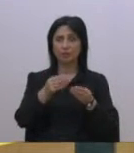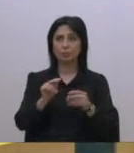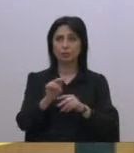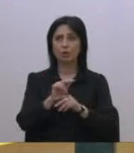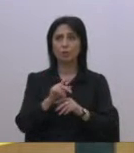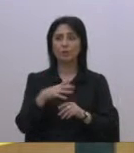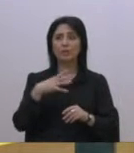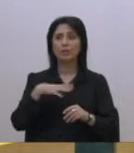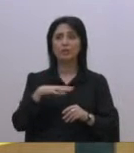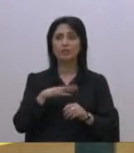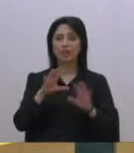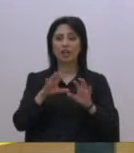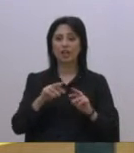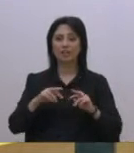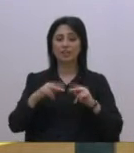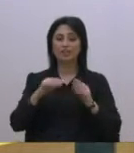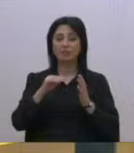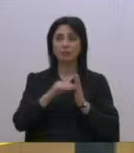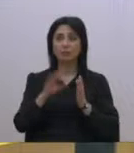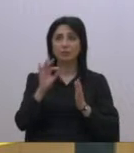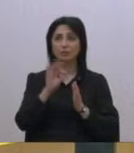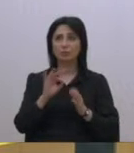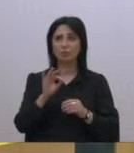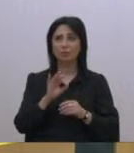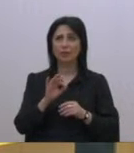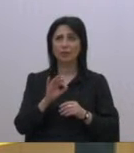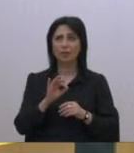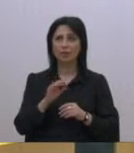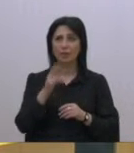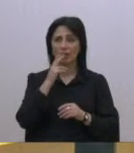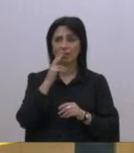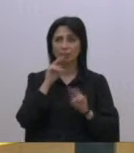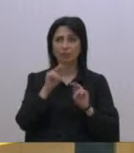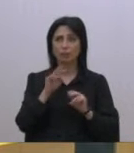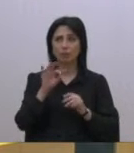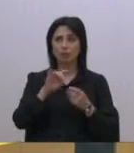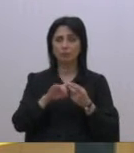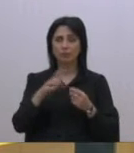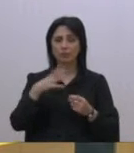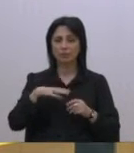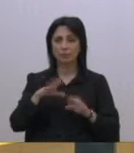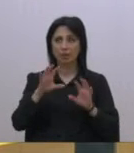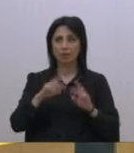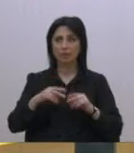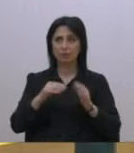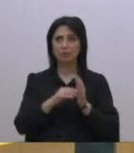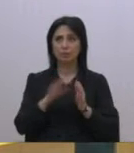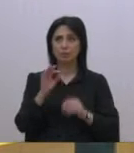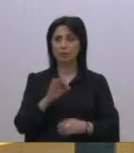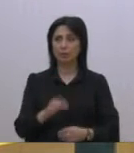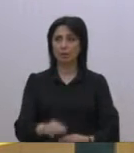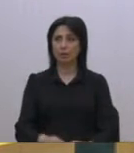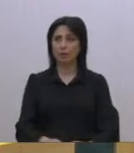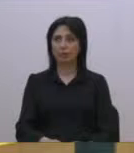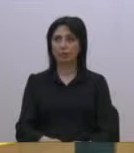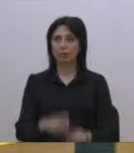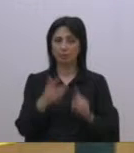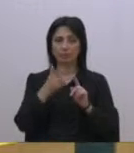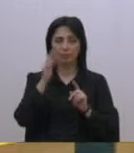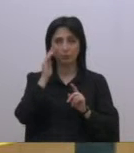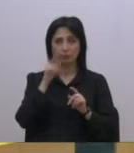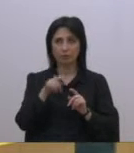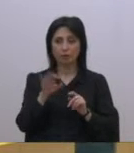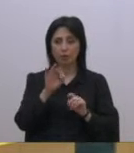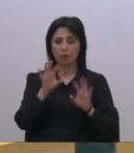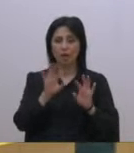თაობაზე, საქართველოს კანონშტულების შეტანის თაობაზე და თამბაქოს კონტროლის შესახებ საქართველოს კანონშტულების შეტანის თაობაზე. მესამე მოსმენით